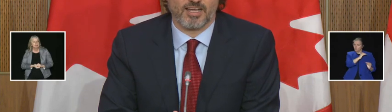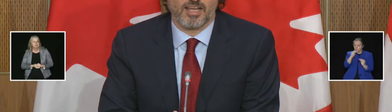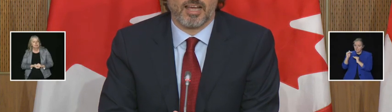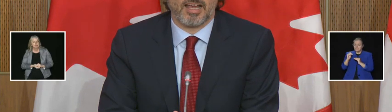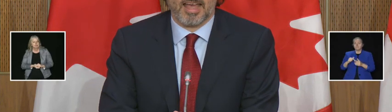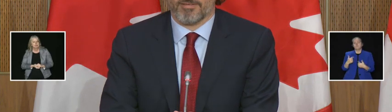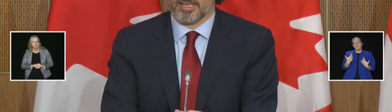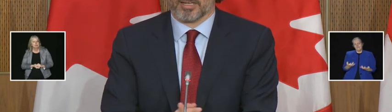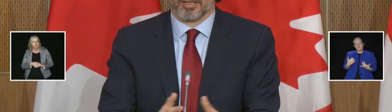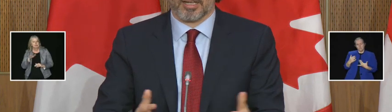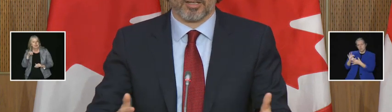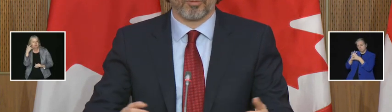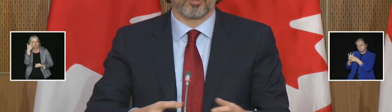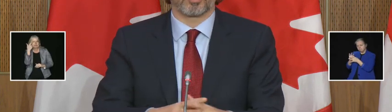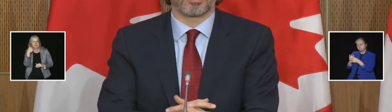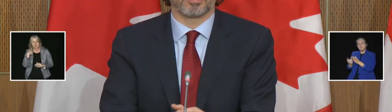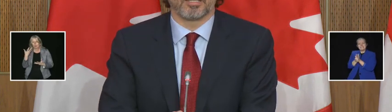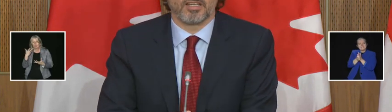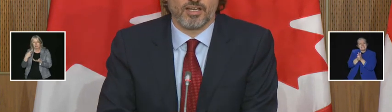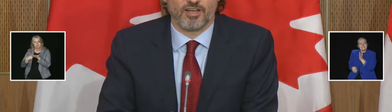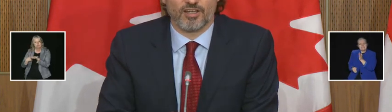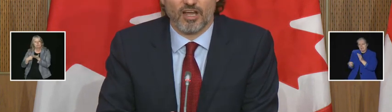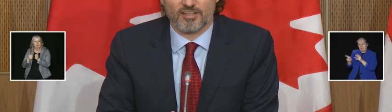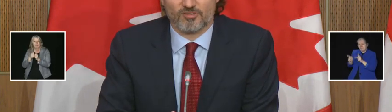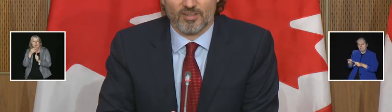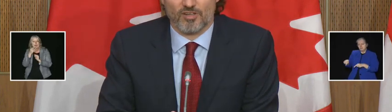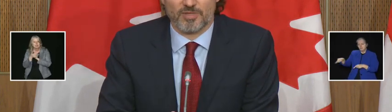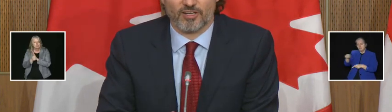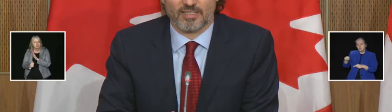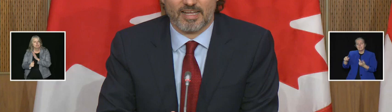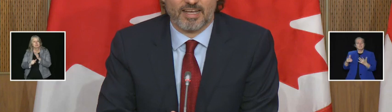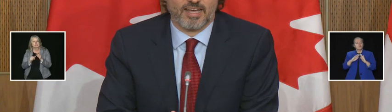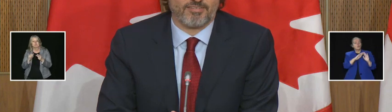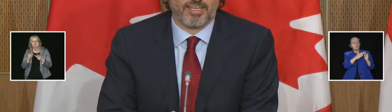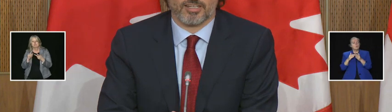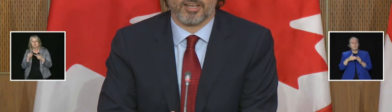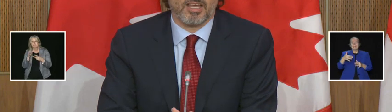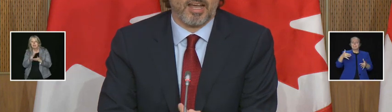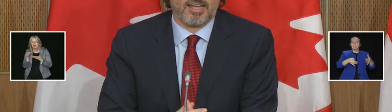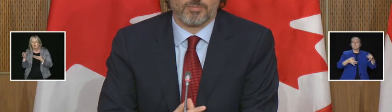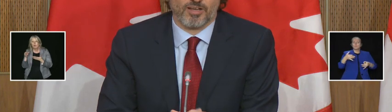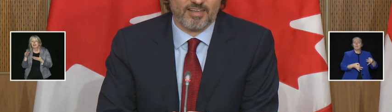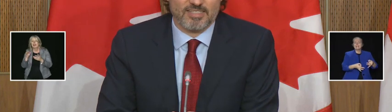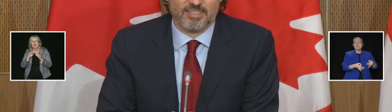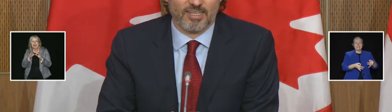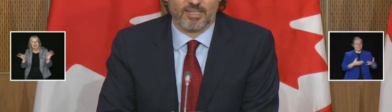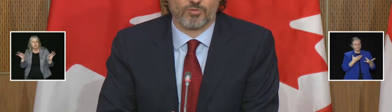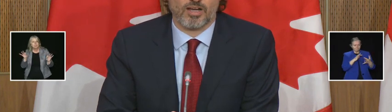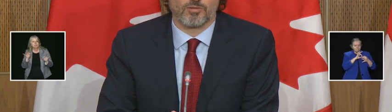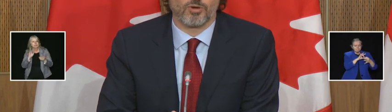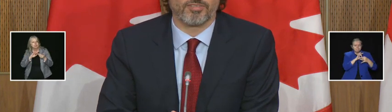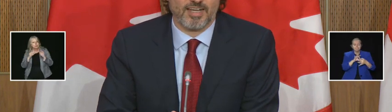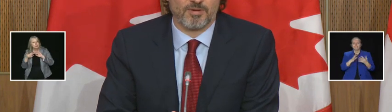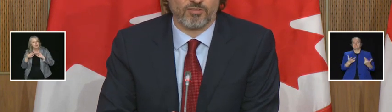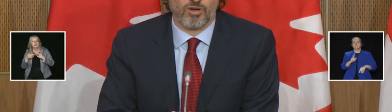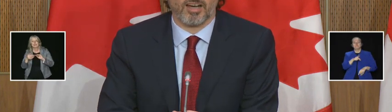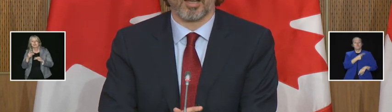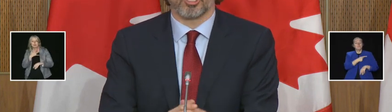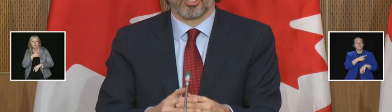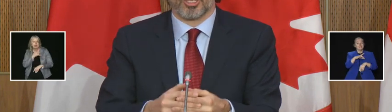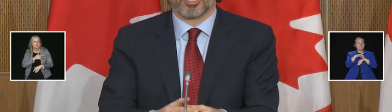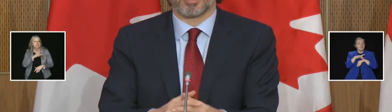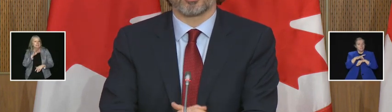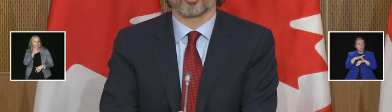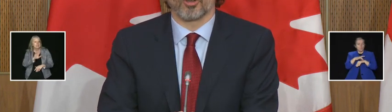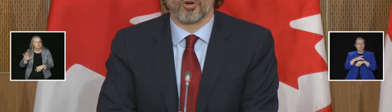experts avec les communautés en situation minoritaire avec les provinces et territoires pour vraiment voir